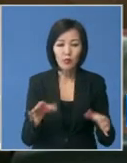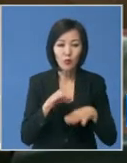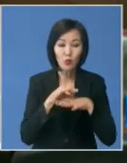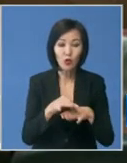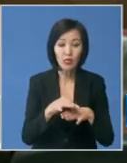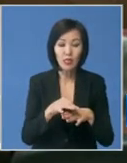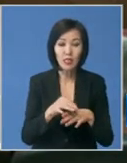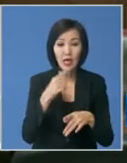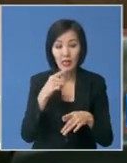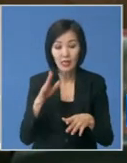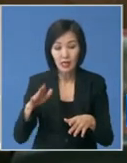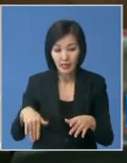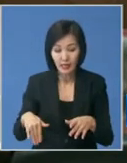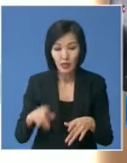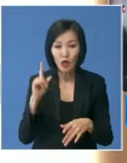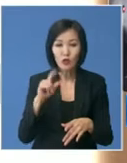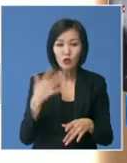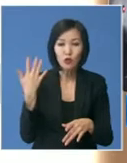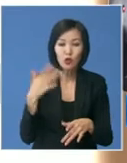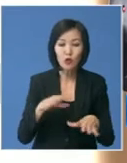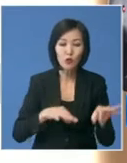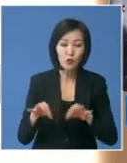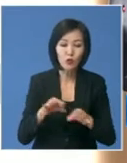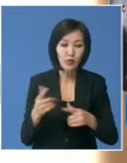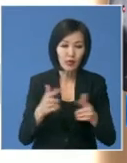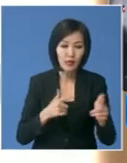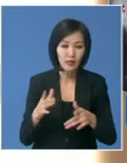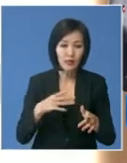белгілі болғаннан кейін, 150-дей стартап жоба дайындалған.